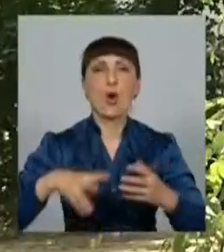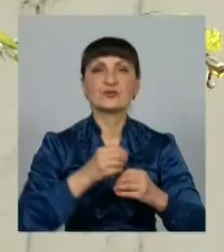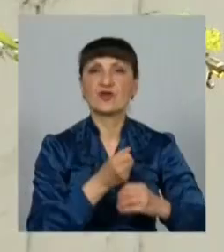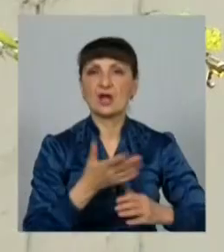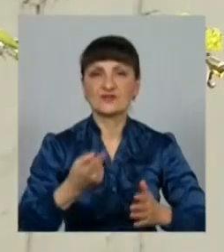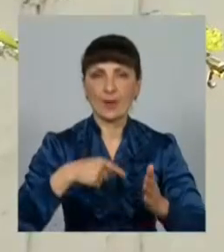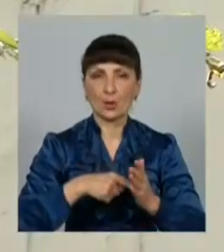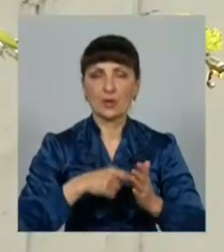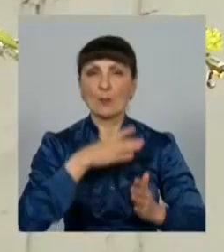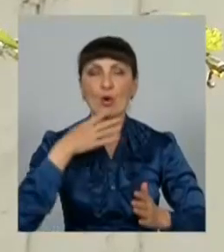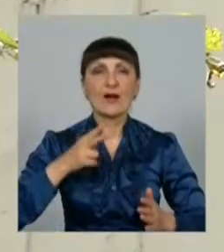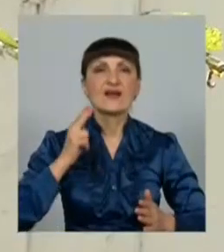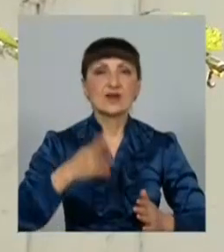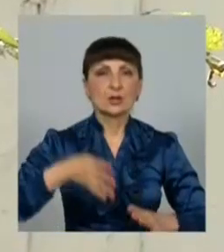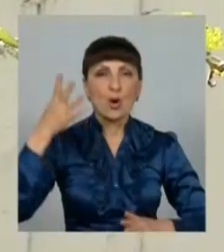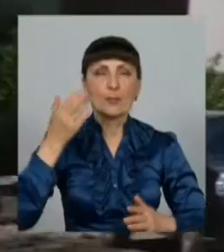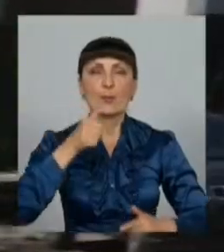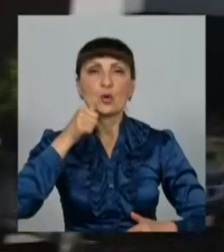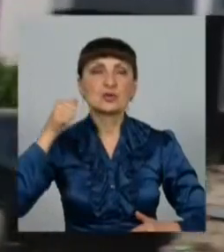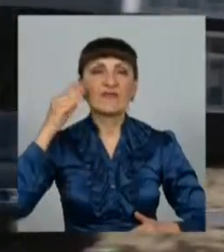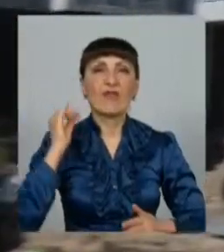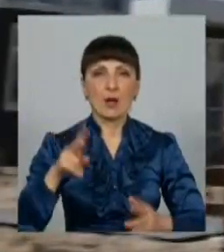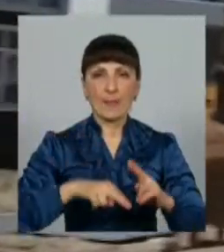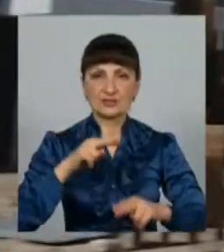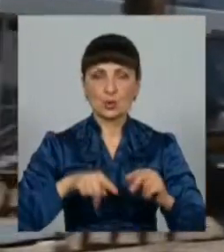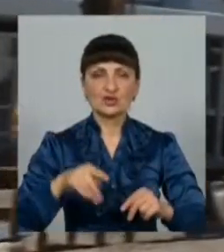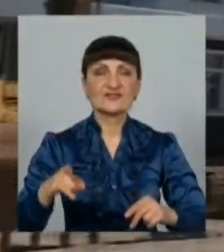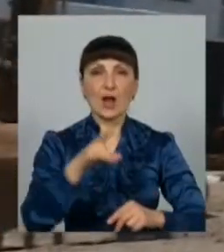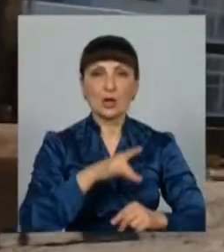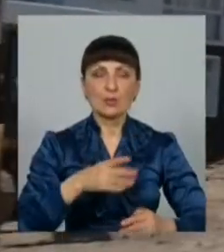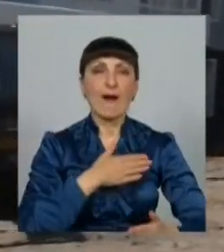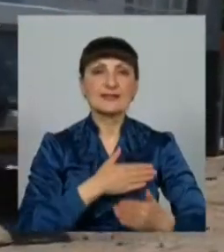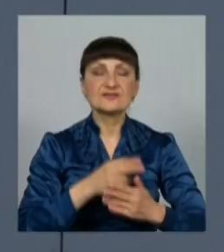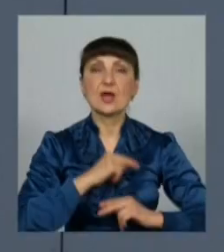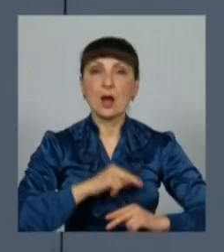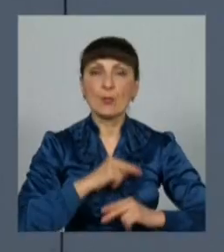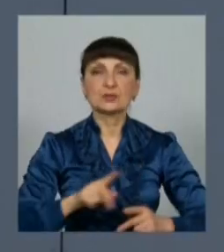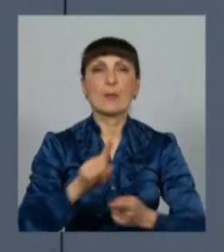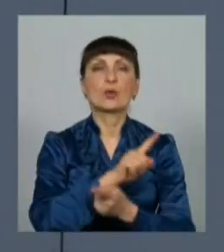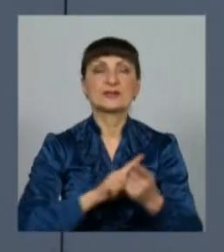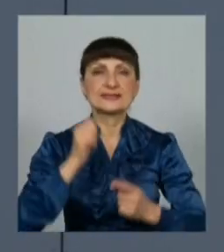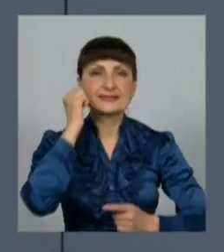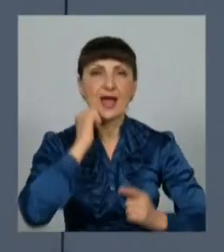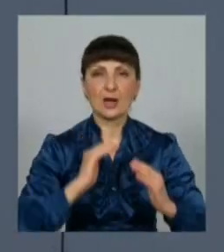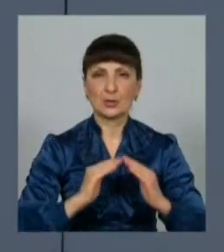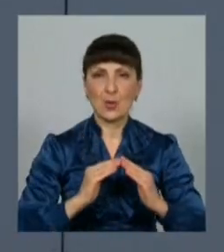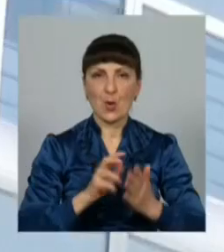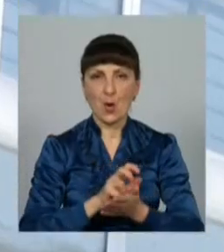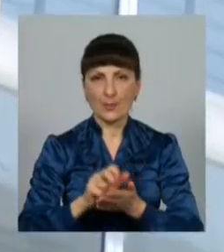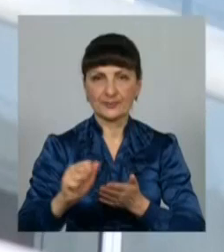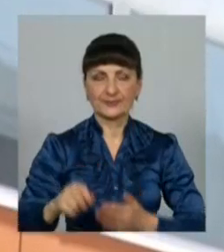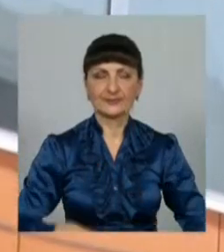городу. Многоквартирные дома были построены еще в прошлом веке. Сейчас в районе идет активная работа по реновации старых жилых строений.